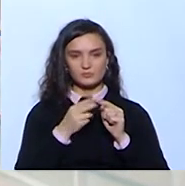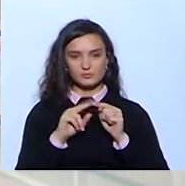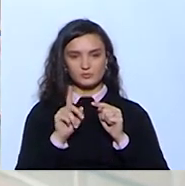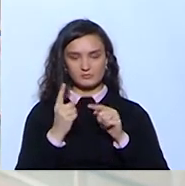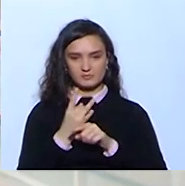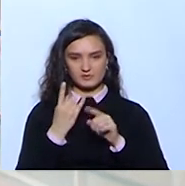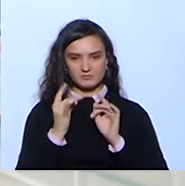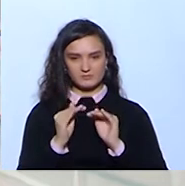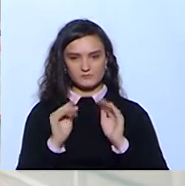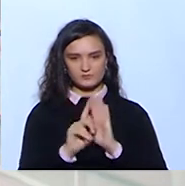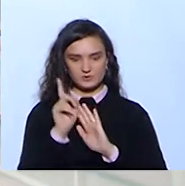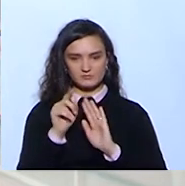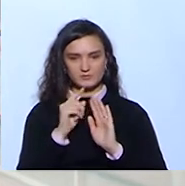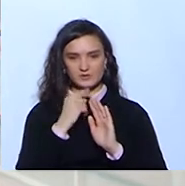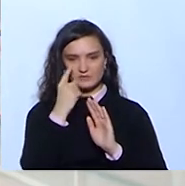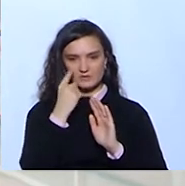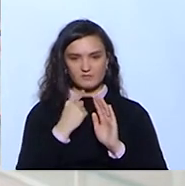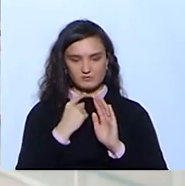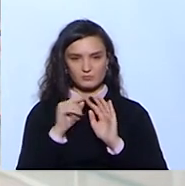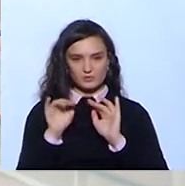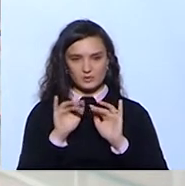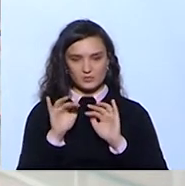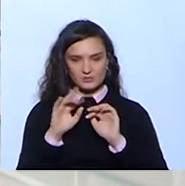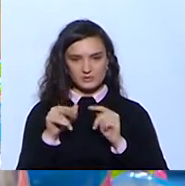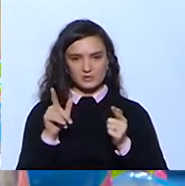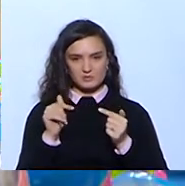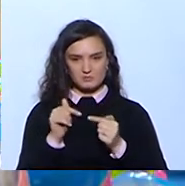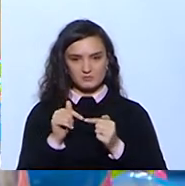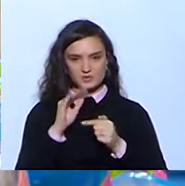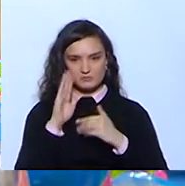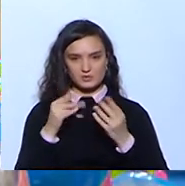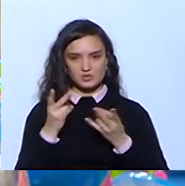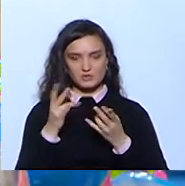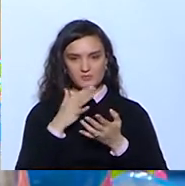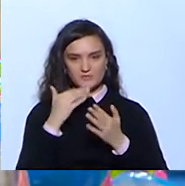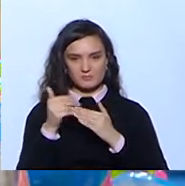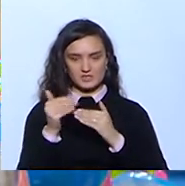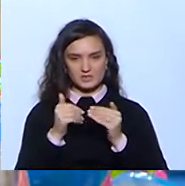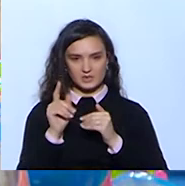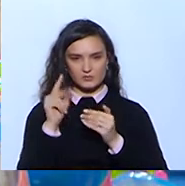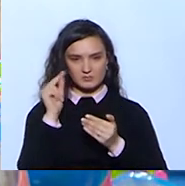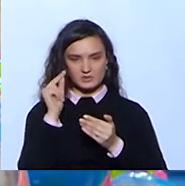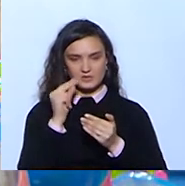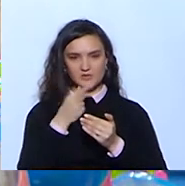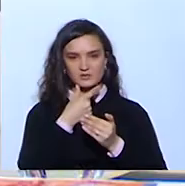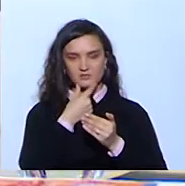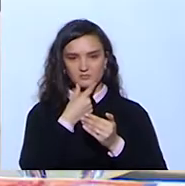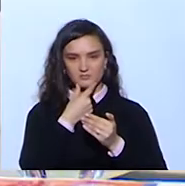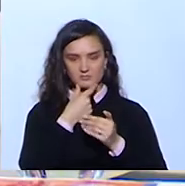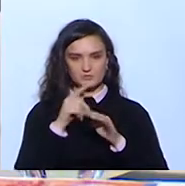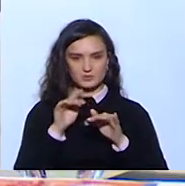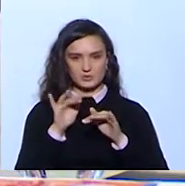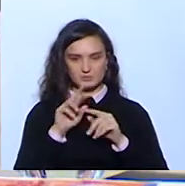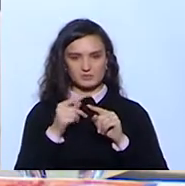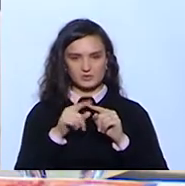რომ პირველად ბავშვი იწყებს ზევითქვევით მოძრაობას ყბის და შესაბამისად შემდეგ ჭირდება ბევრი პრაქტიკა, რომ ისწავლოს ყბის ოდნავ გვერდითი